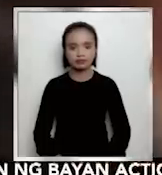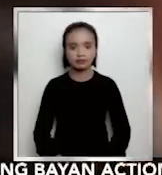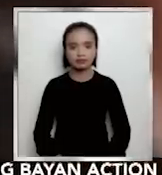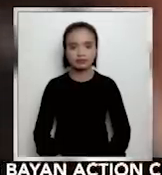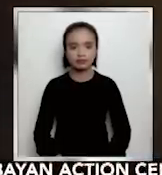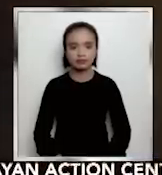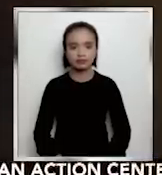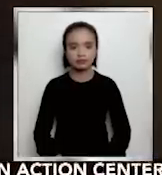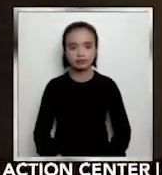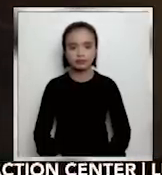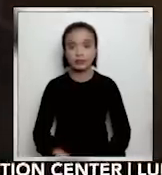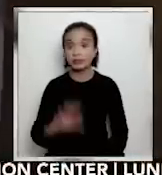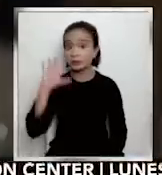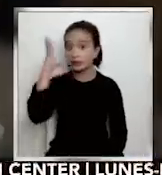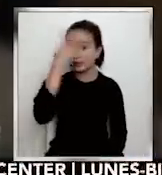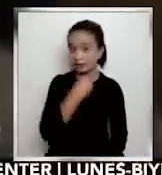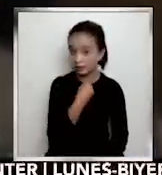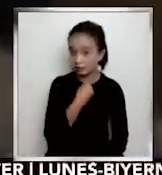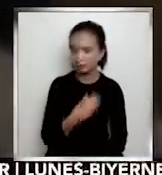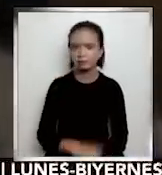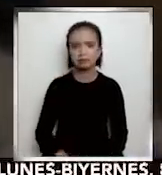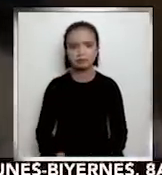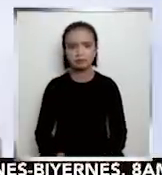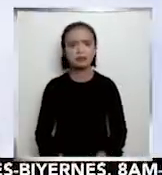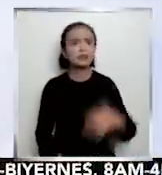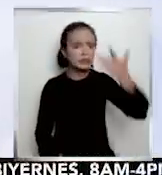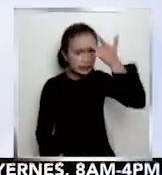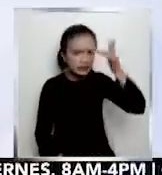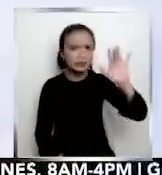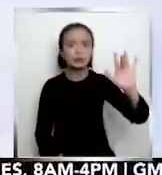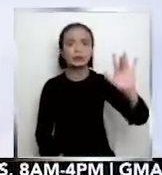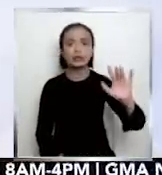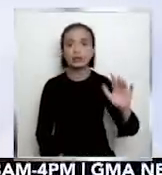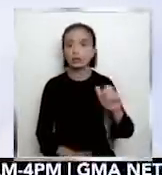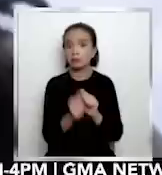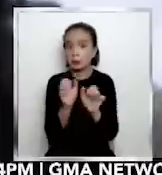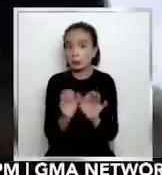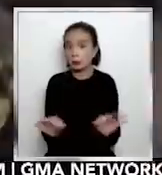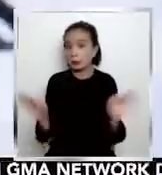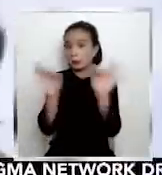Maganda, matalino at higit sa lahat,